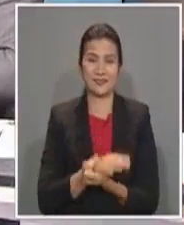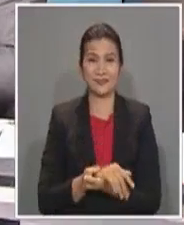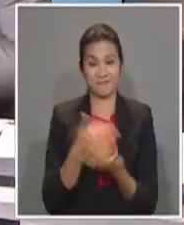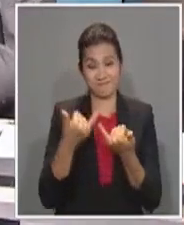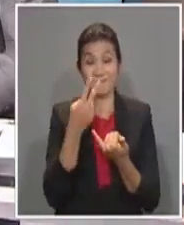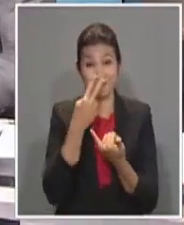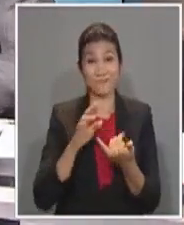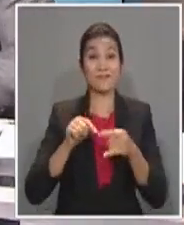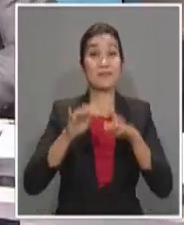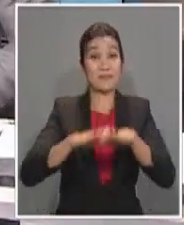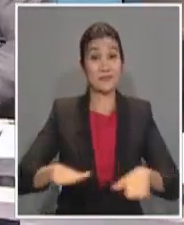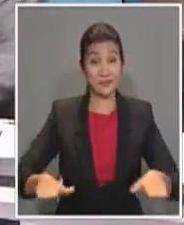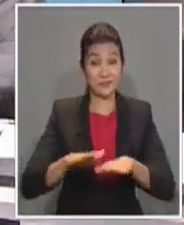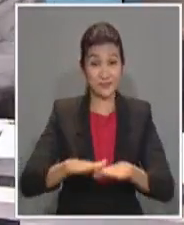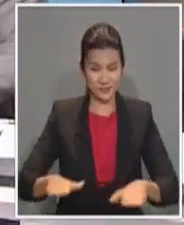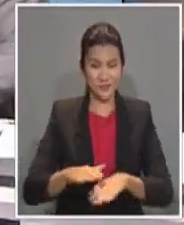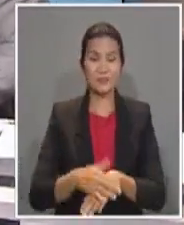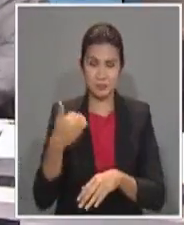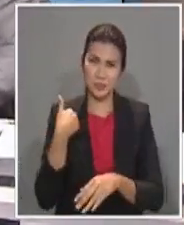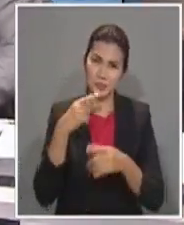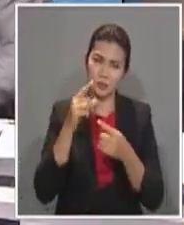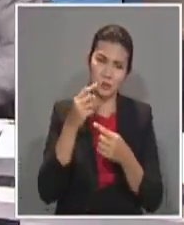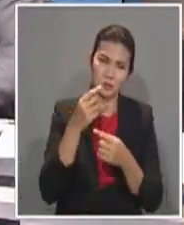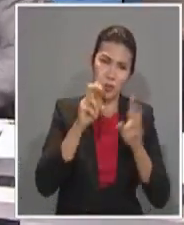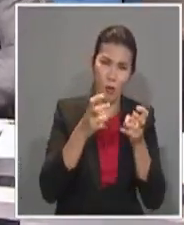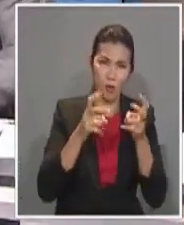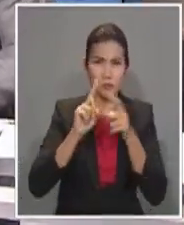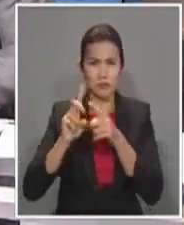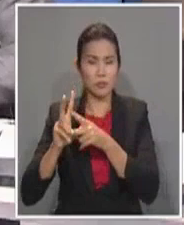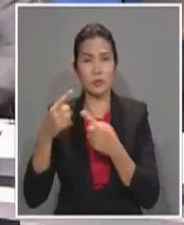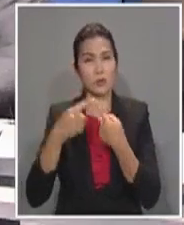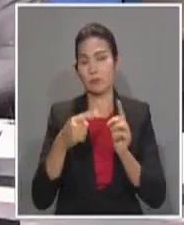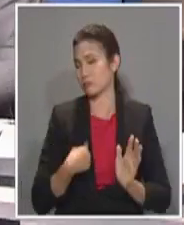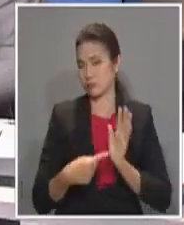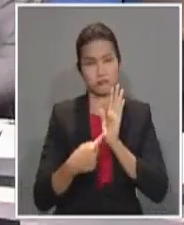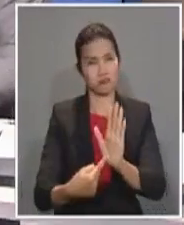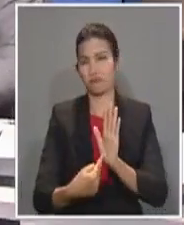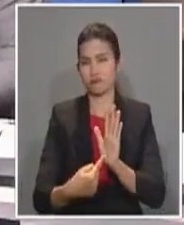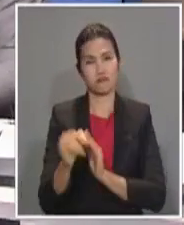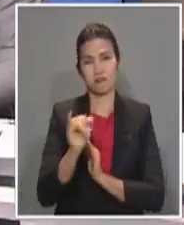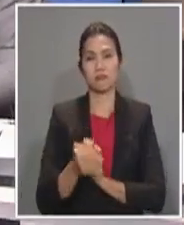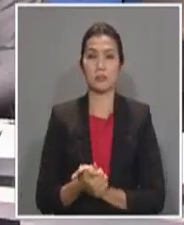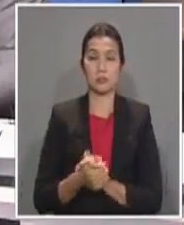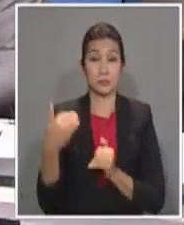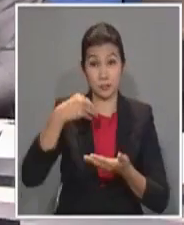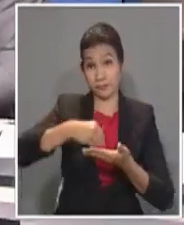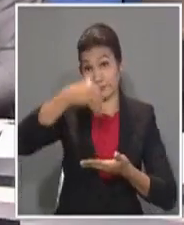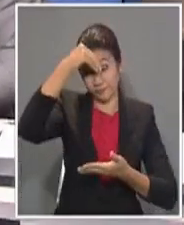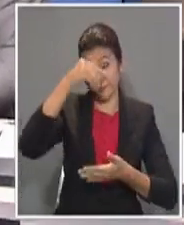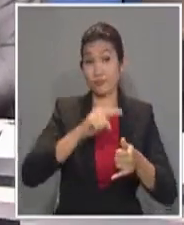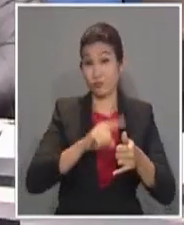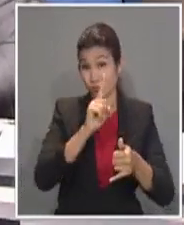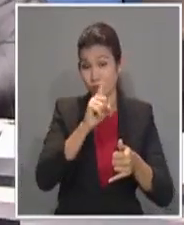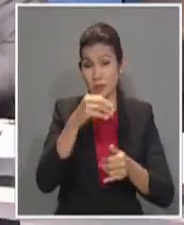เด็กๆกันหน่อยนะคะคุณผู้ชมคะจึงมีอยู่ 2-3 เรื่องด้วยกันแต่ว่าดูแล้วก็ไม่น่าเอาเป็นเยี่ยงอย่างเลยนะคะมีเด็กนักศึกษาคนหนึ่งนะคะเรีย